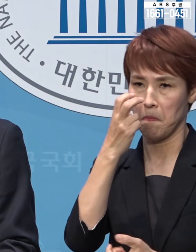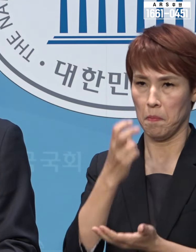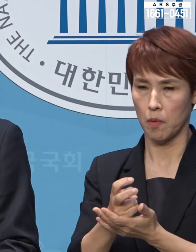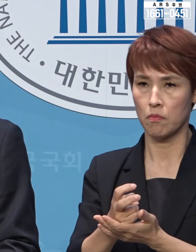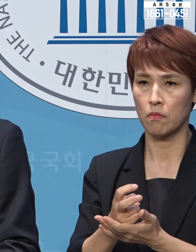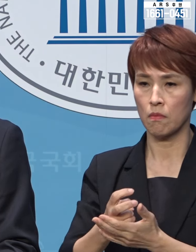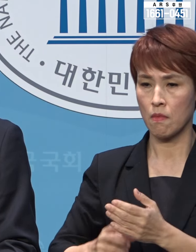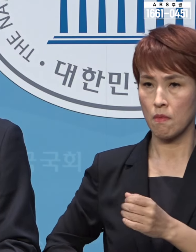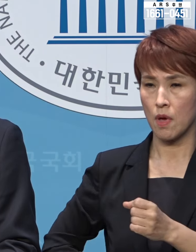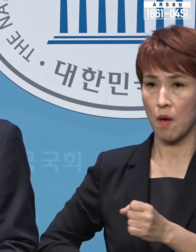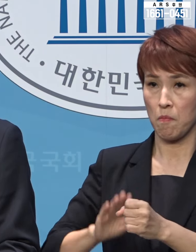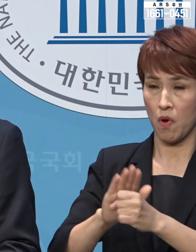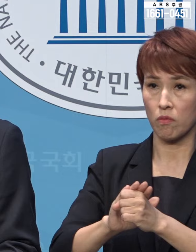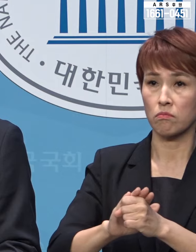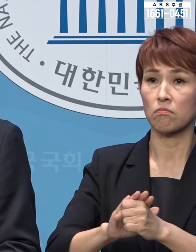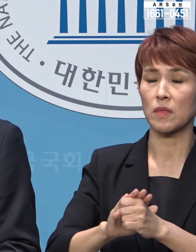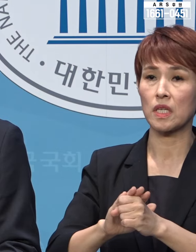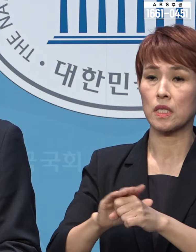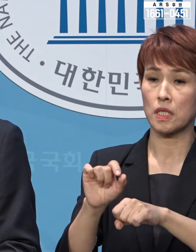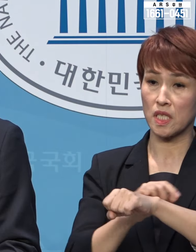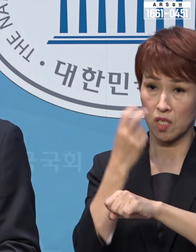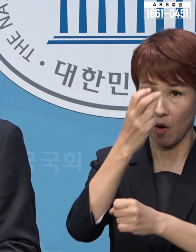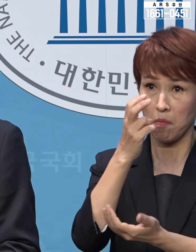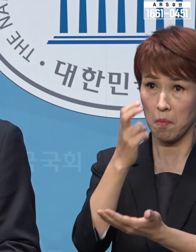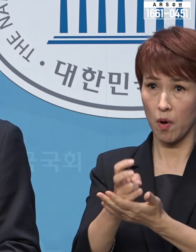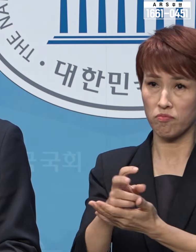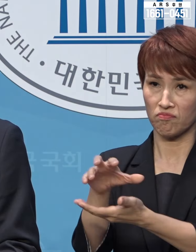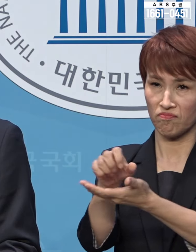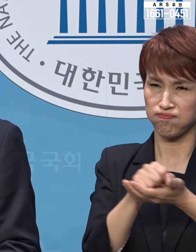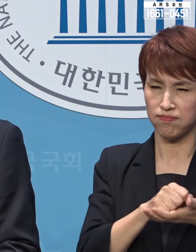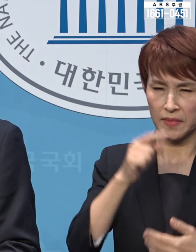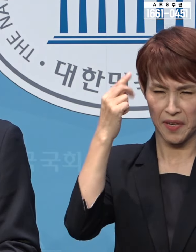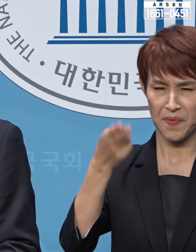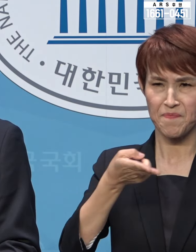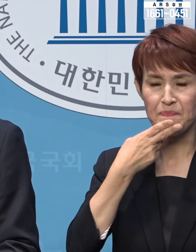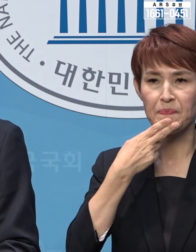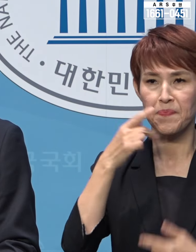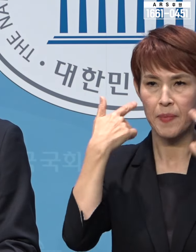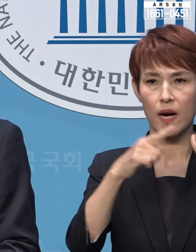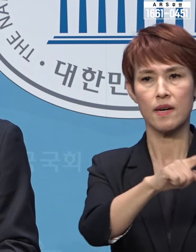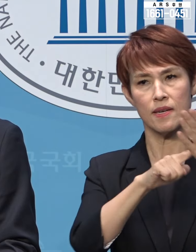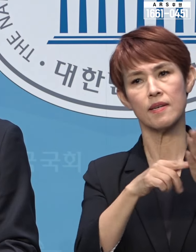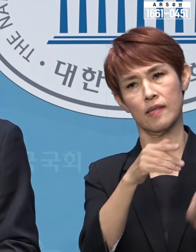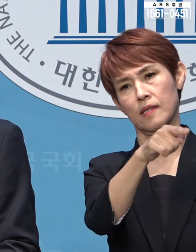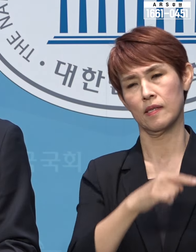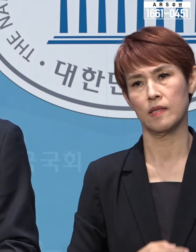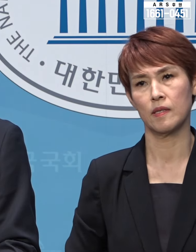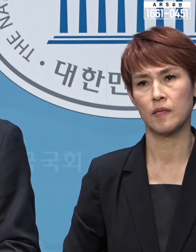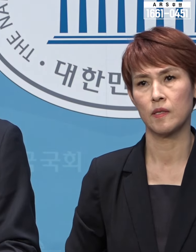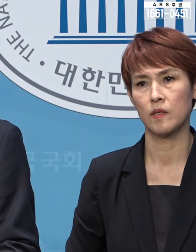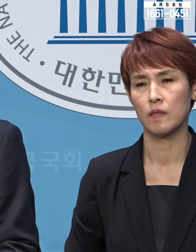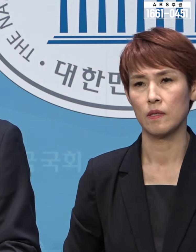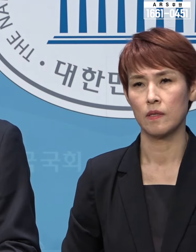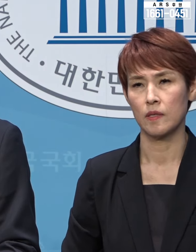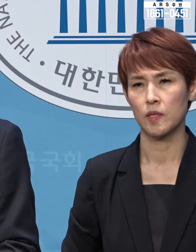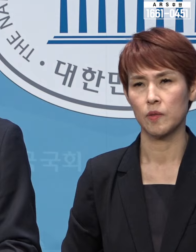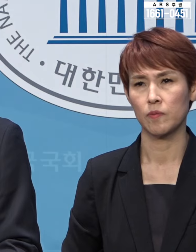특검법에 대해서 수용할 의지가 없음을 분명히 했습니다